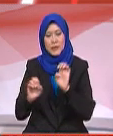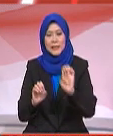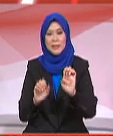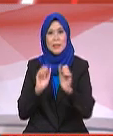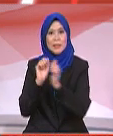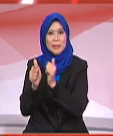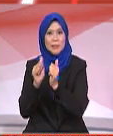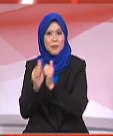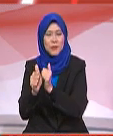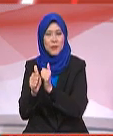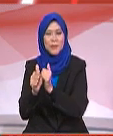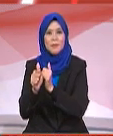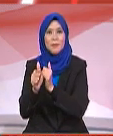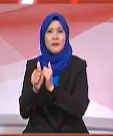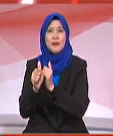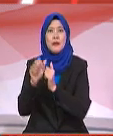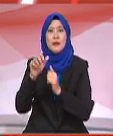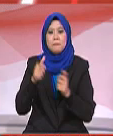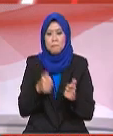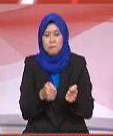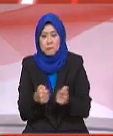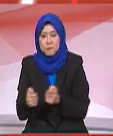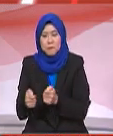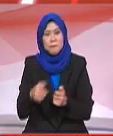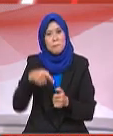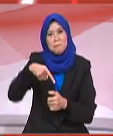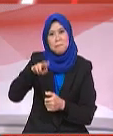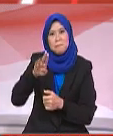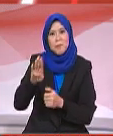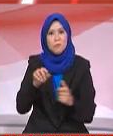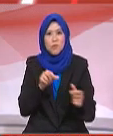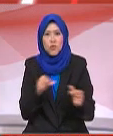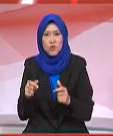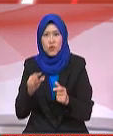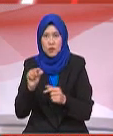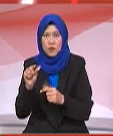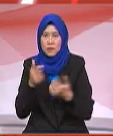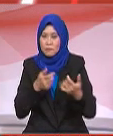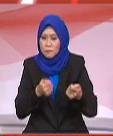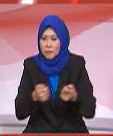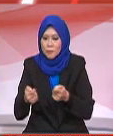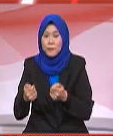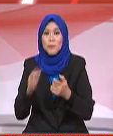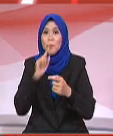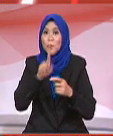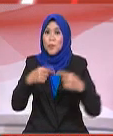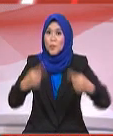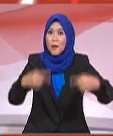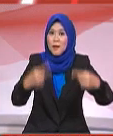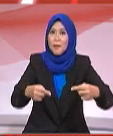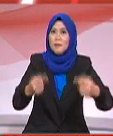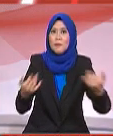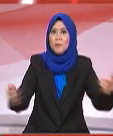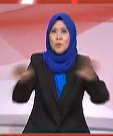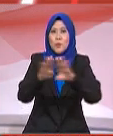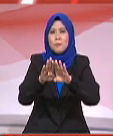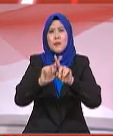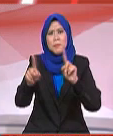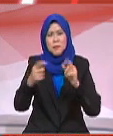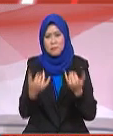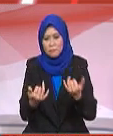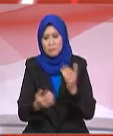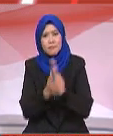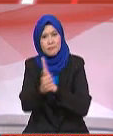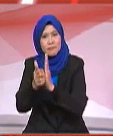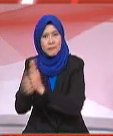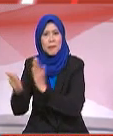Play Unknown Battleground atau PUBG. Walaupun penganjuran secara tertutup, kejohanan berkenaan mampu mencungkil bakat-bakat baharu